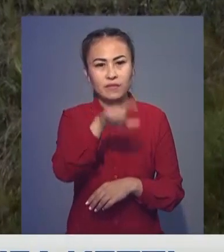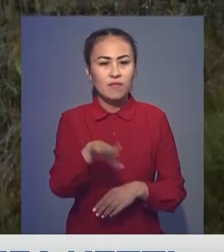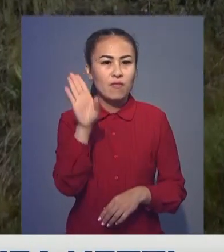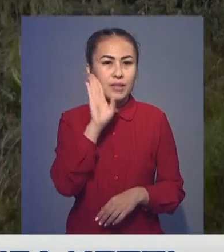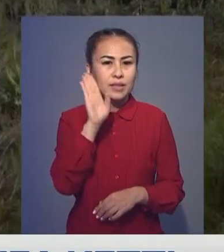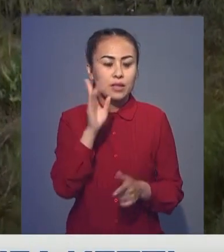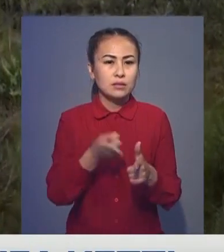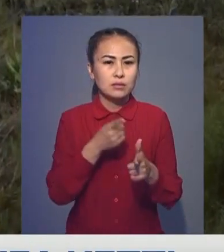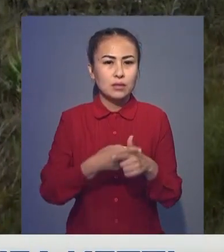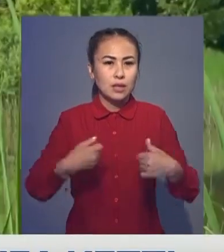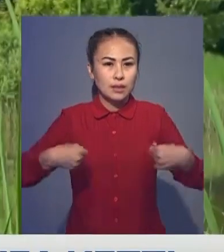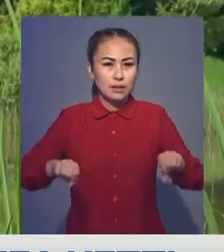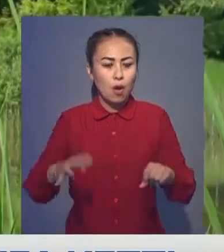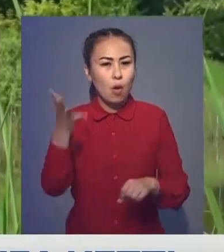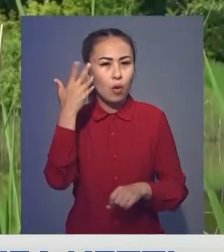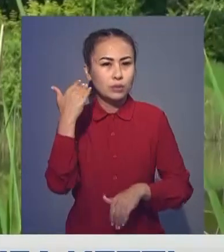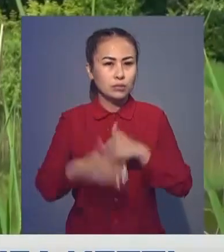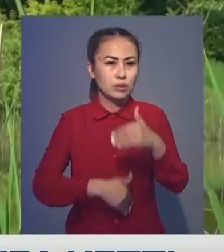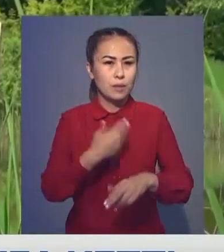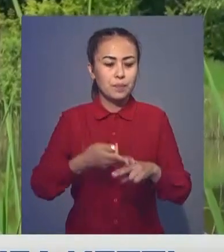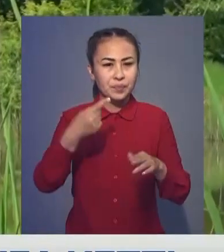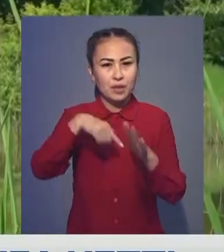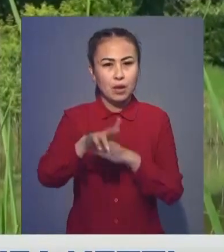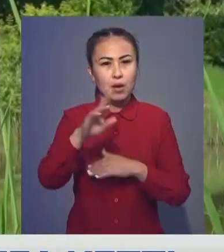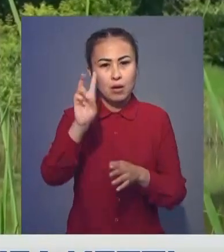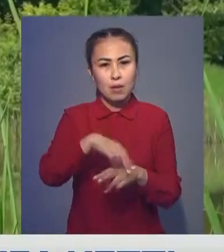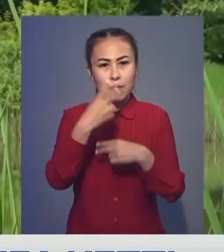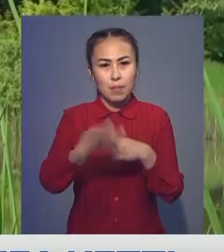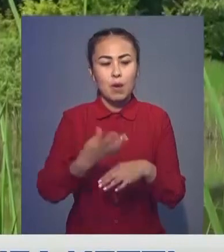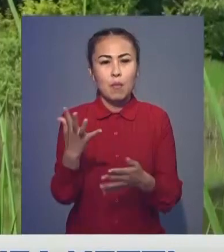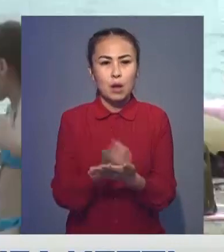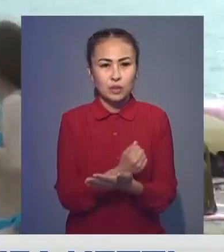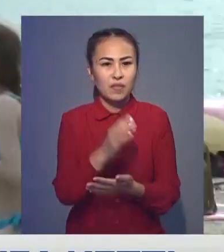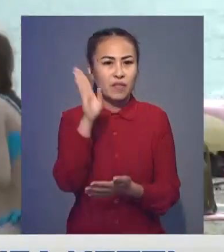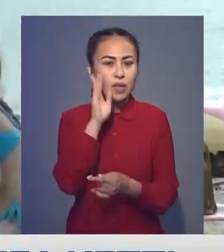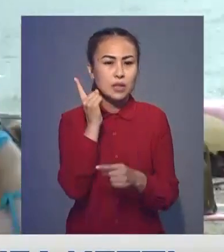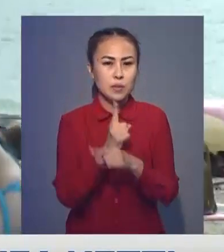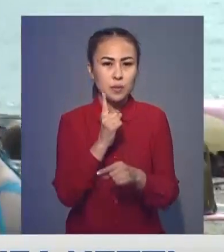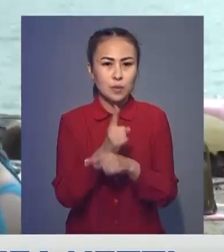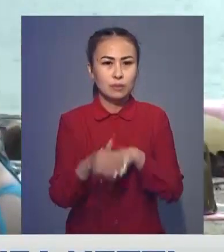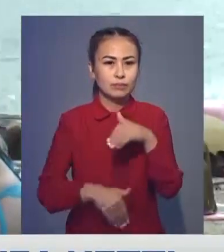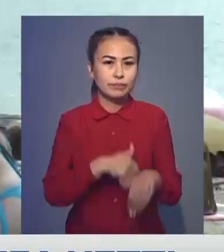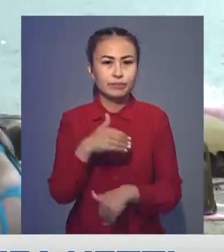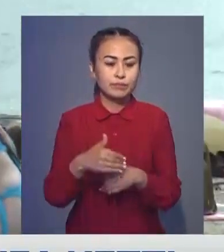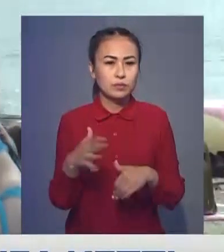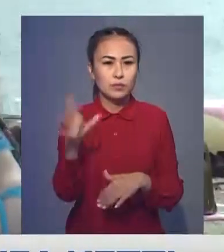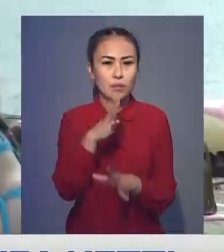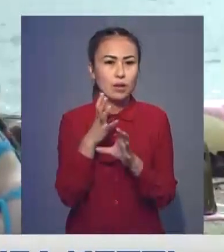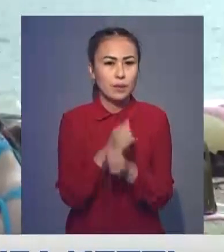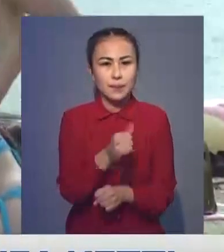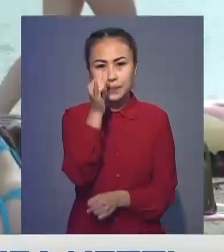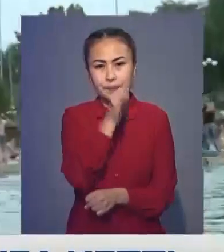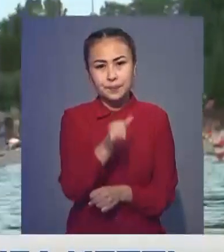айдында гидроциклмен жүзіп келе жатып аударылыпты. Бұл ретте құтқарушылар тыйым салынған жерде суға түсетіндердің саны